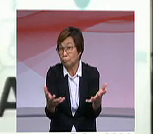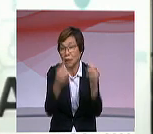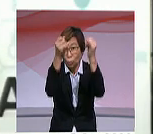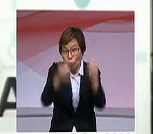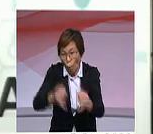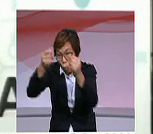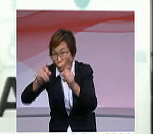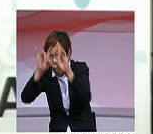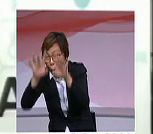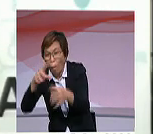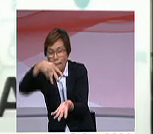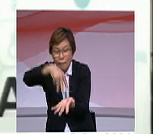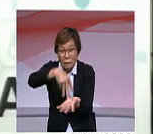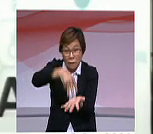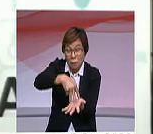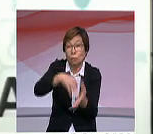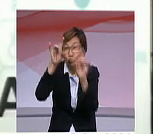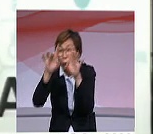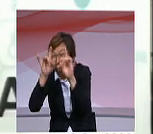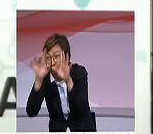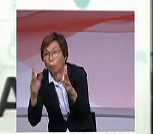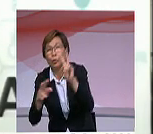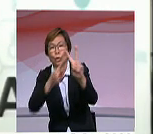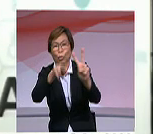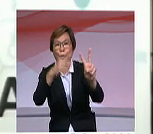yang disaring di penjara Reman adalah